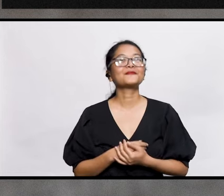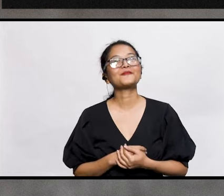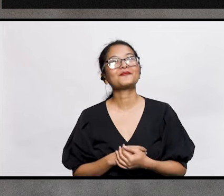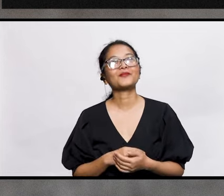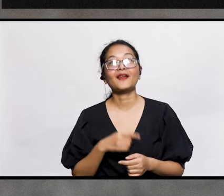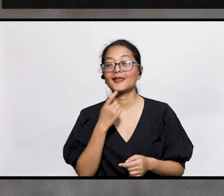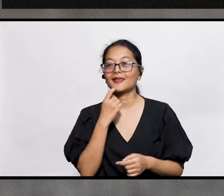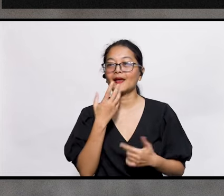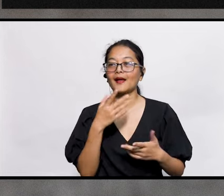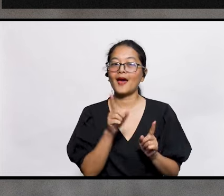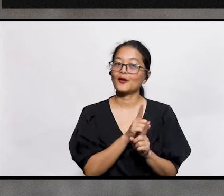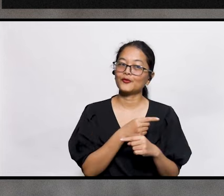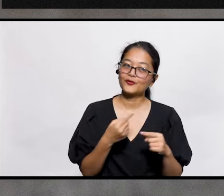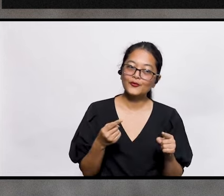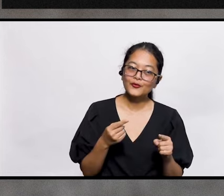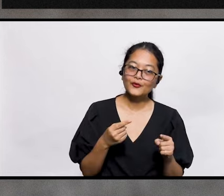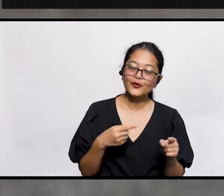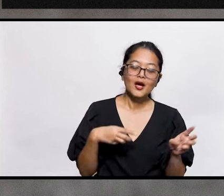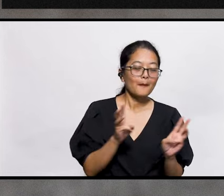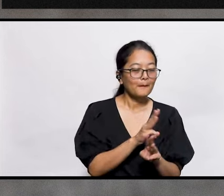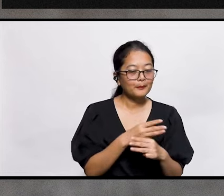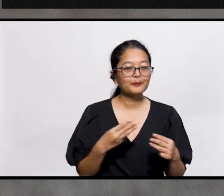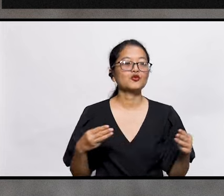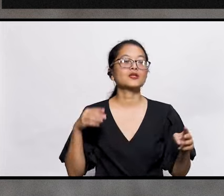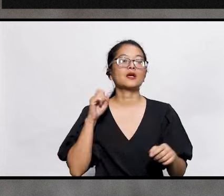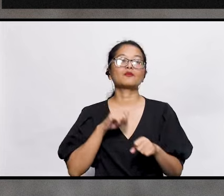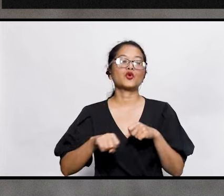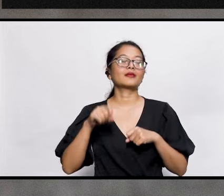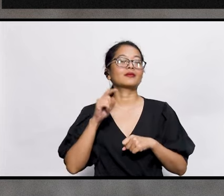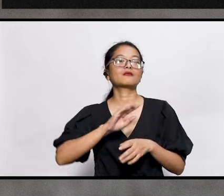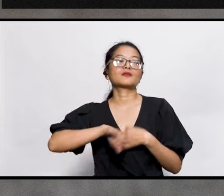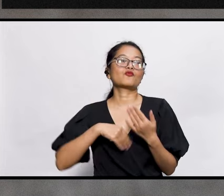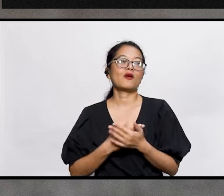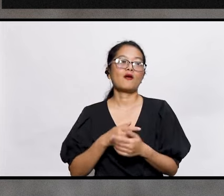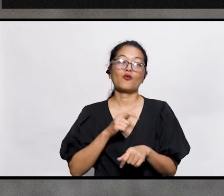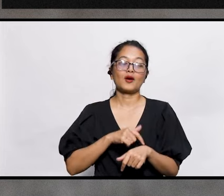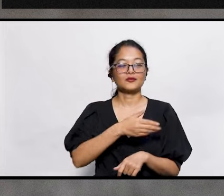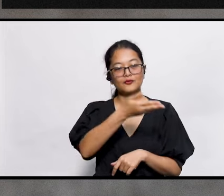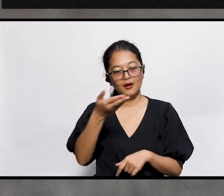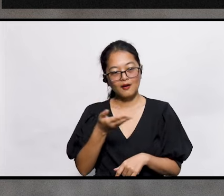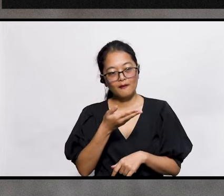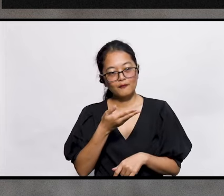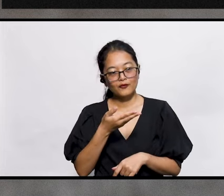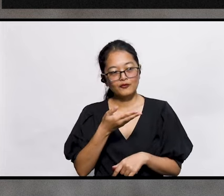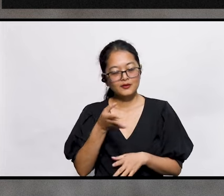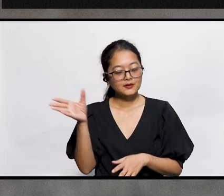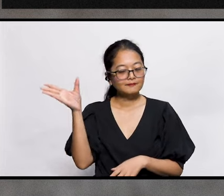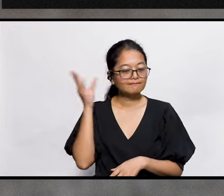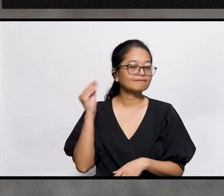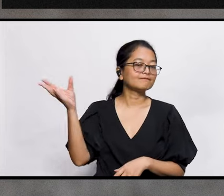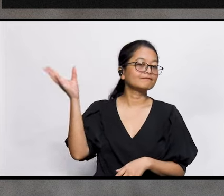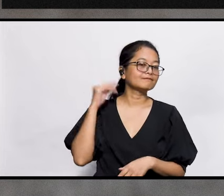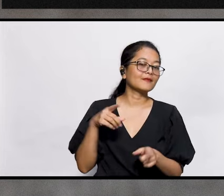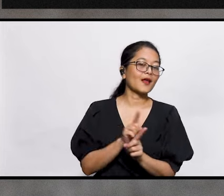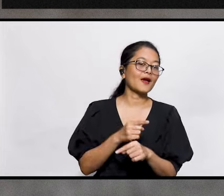semua lagunya Mus create semuanya itu waktu anda mendengar lagu yang sama berulang-ulang